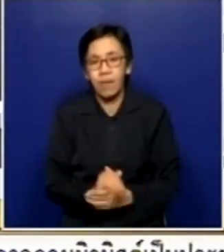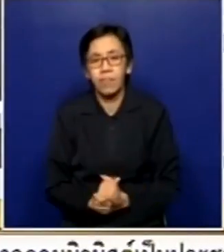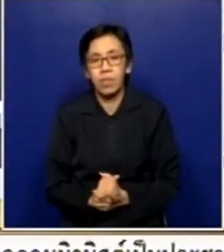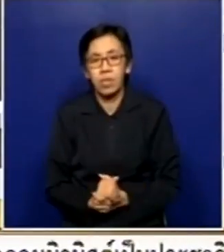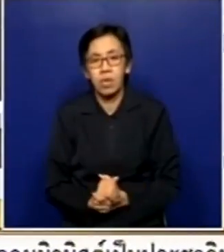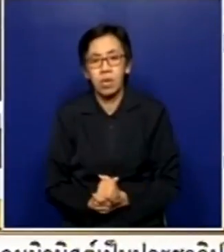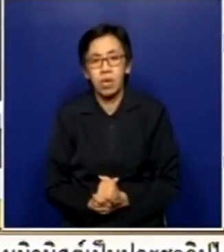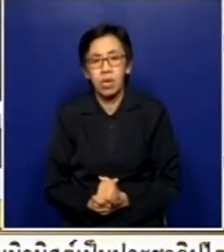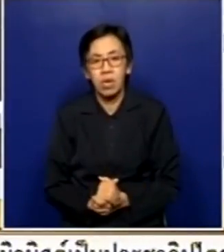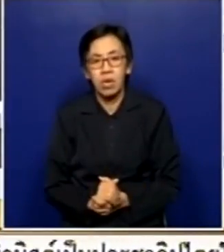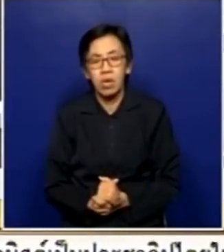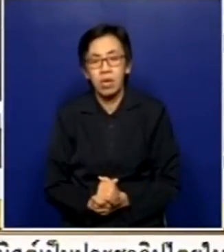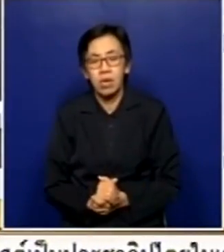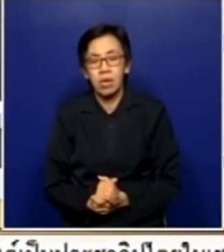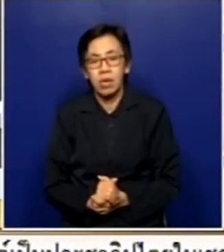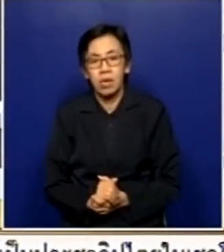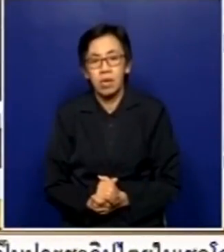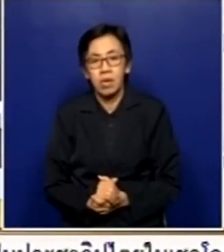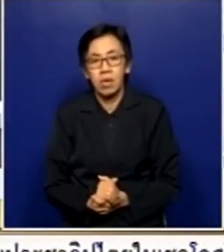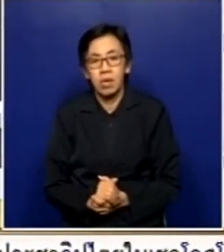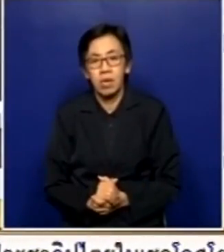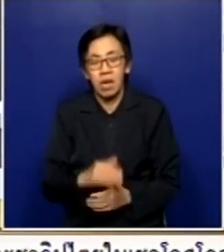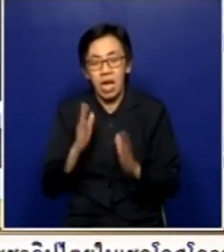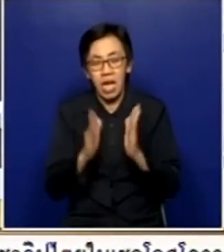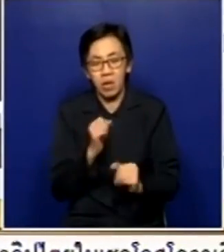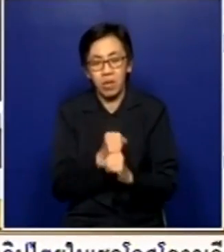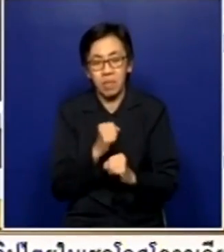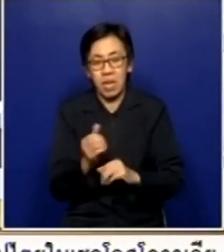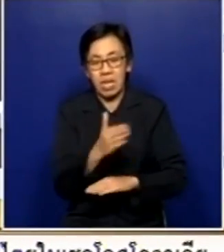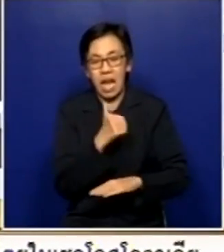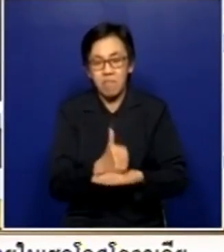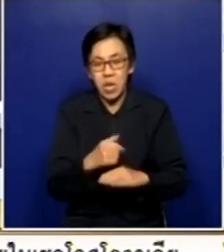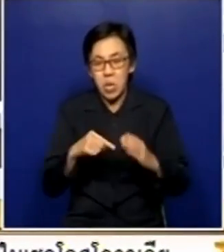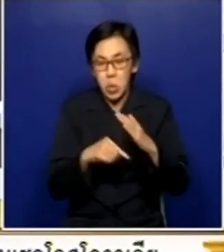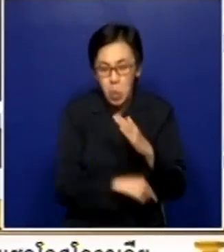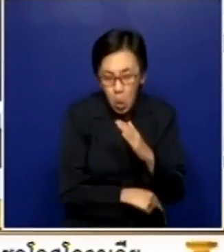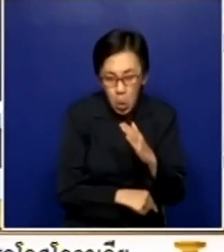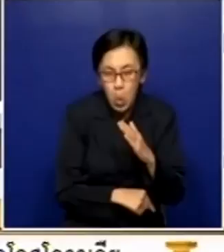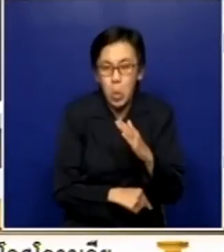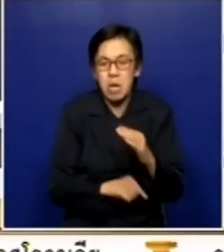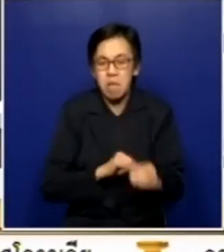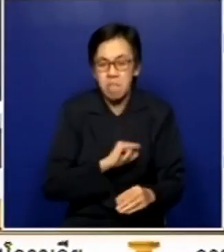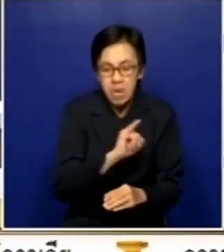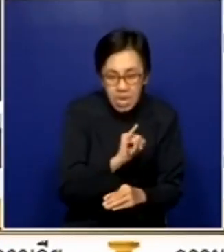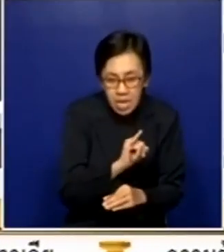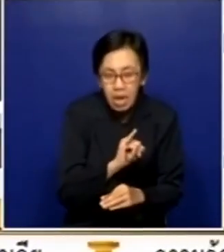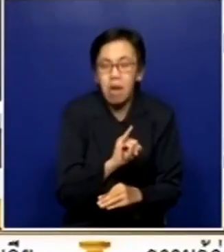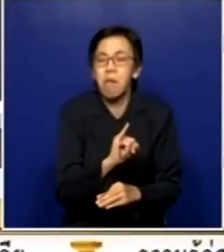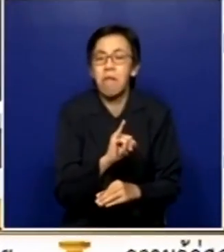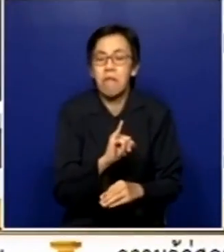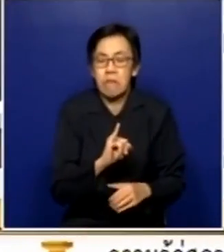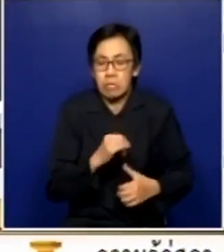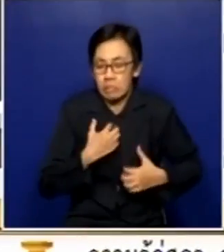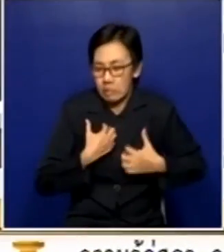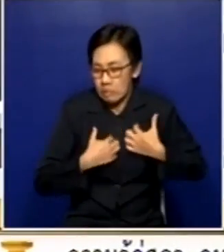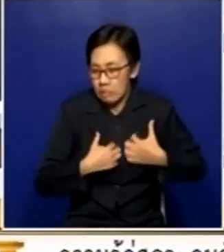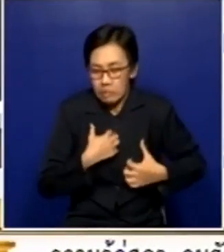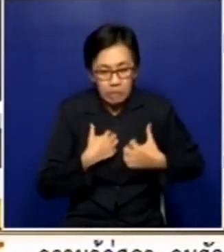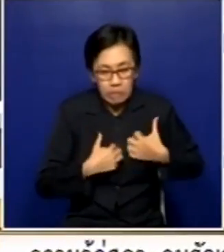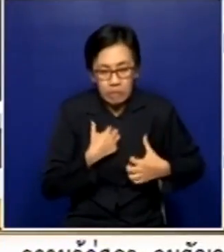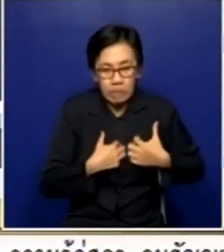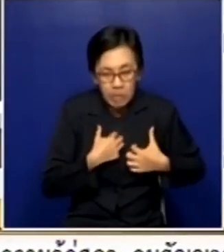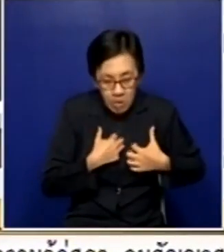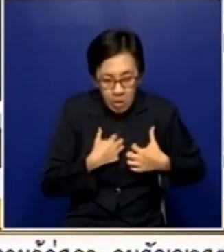ความเจ็บช้ำน้ำใจให้กับนักการเมืองที่โกงกินตัวโกงชาติเรา